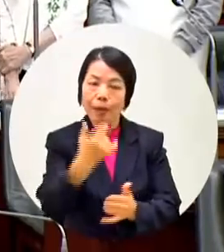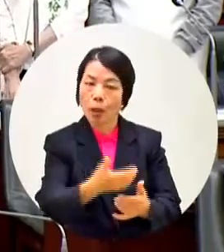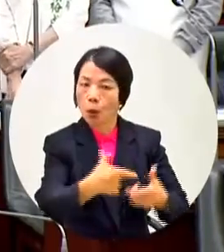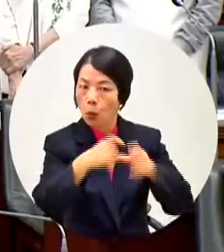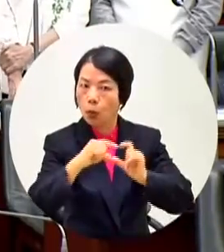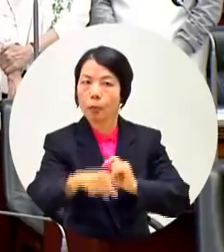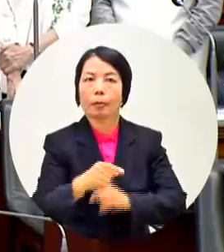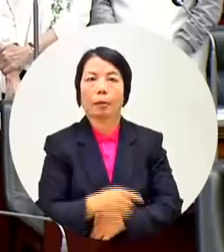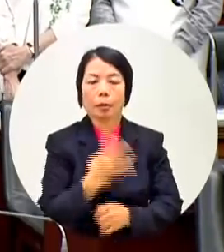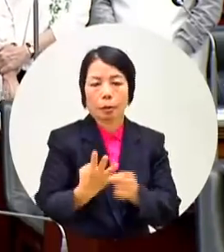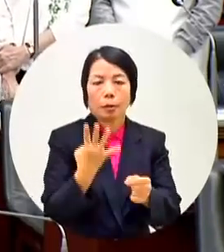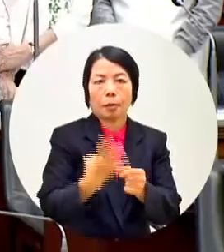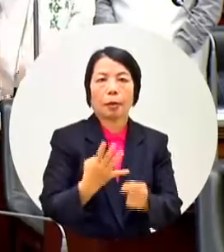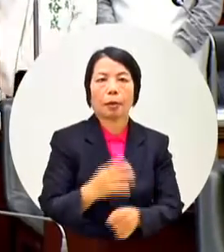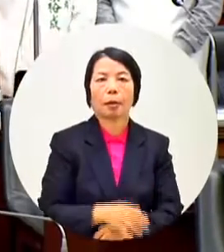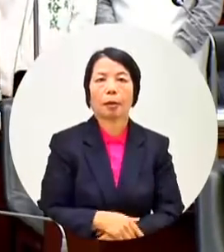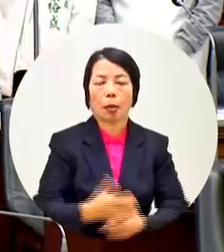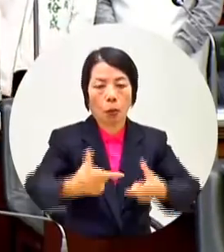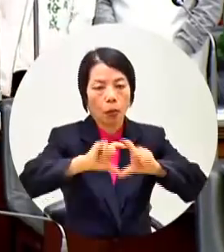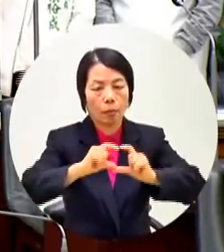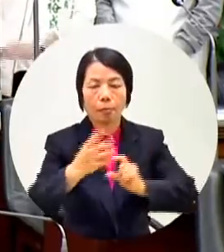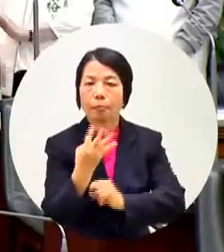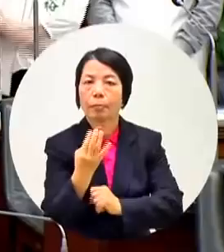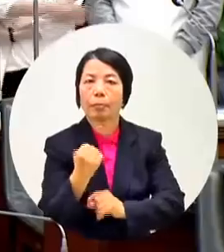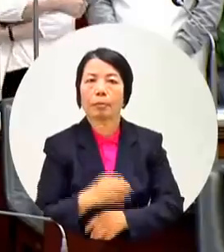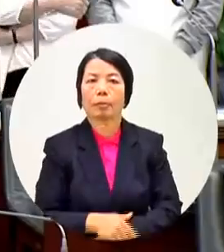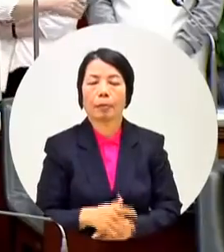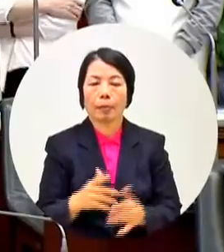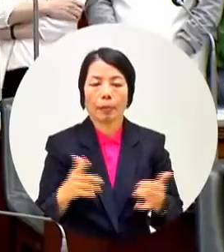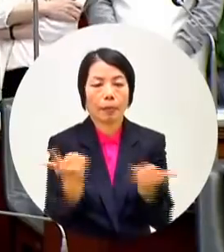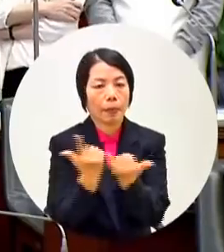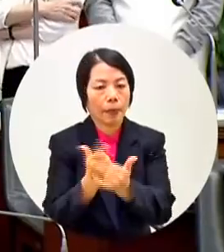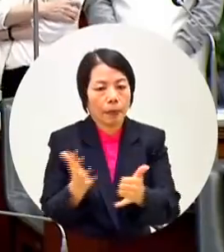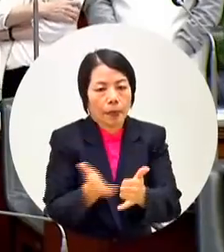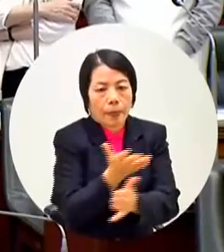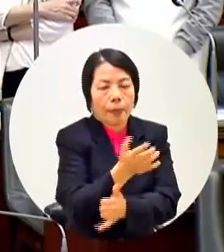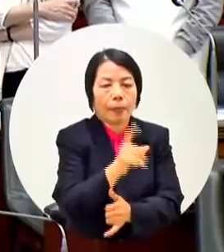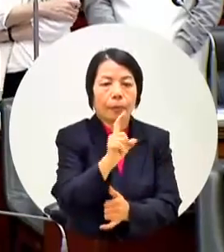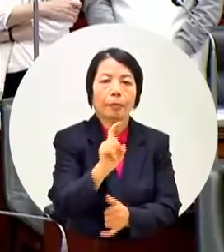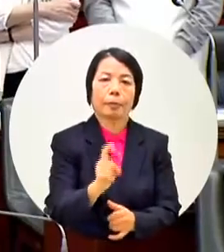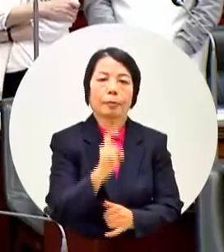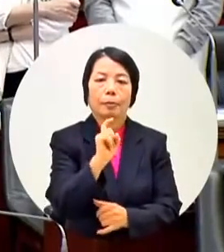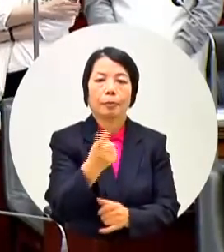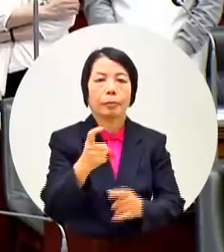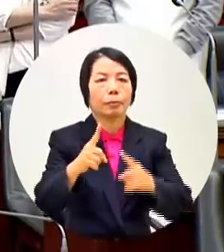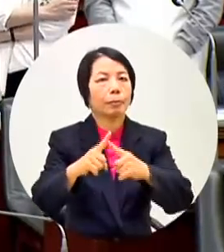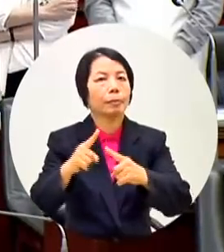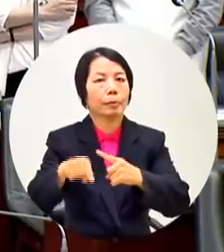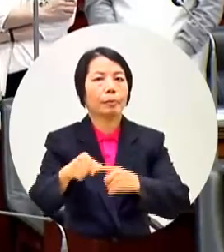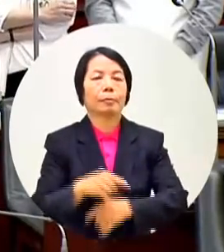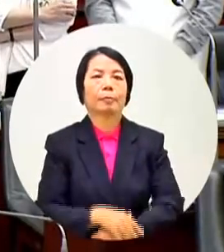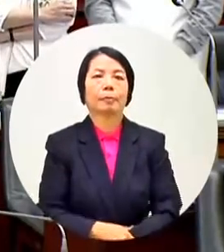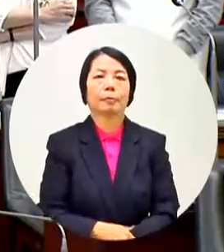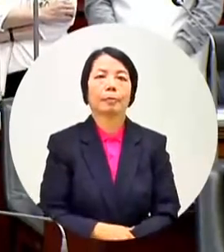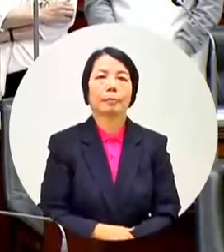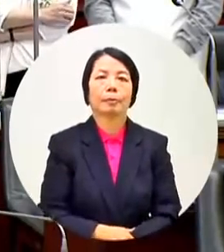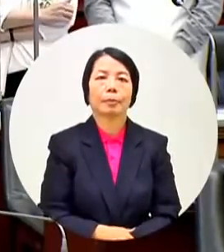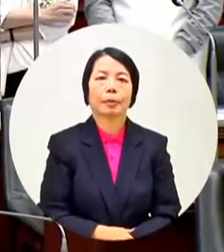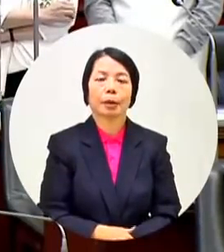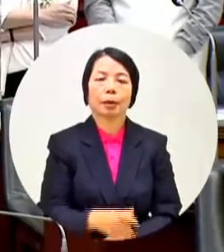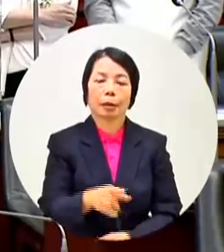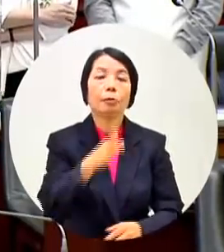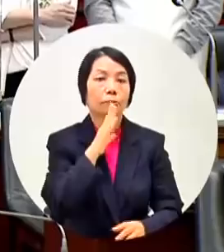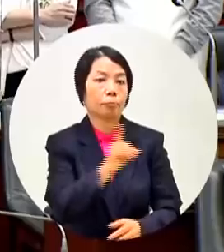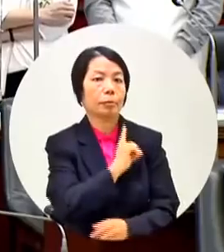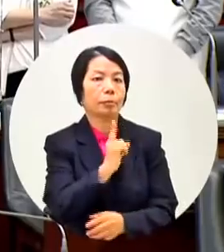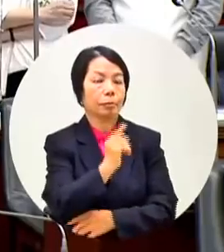济？北漂等来爱10万啦，北漂等来10万哦。你因为你这是你开的，那我